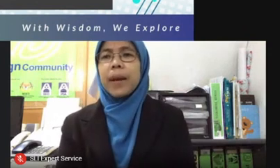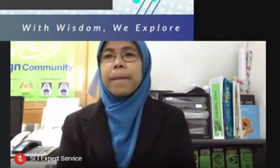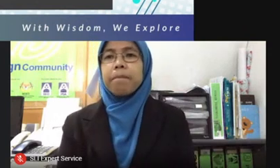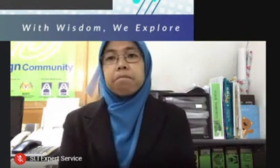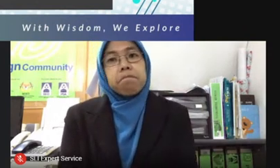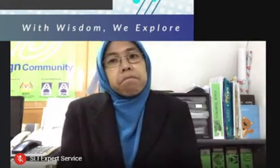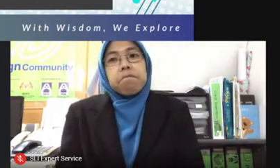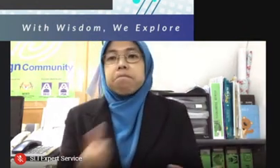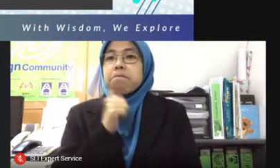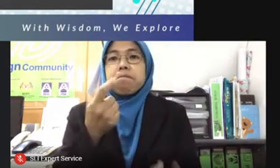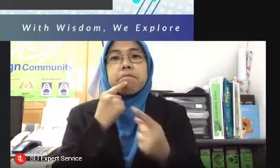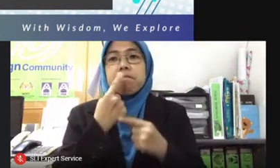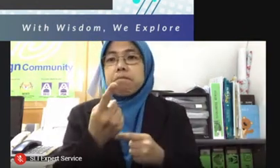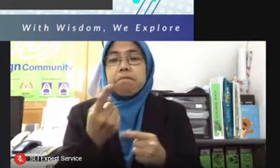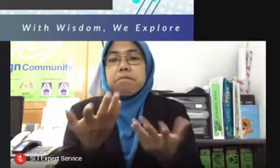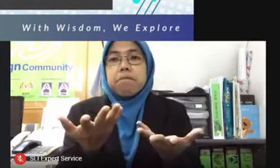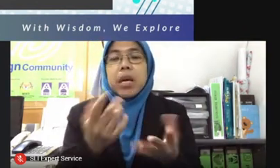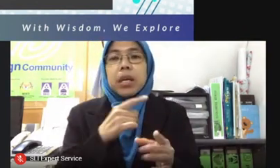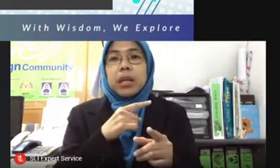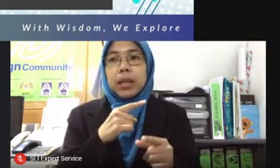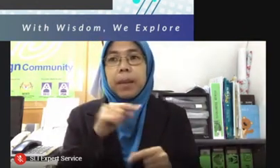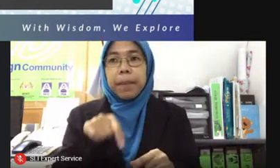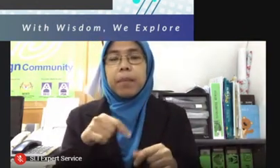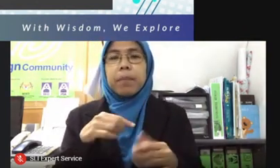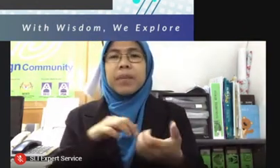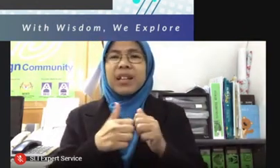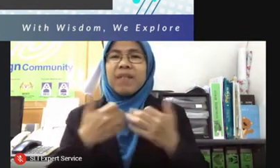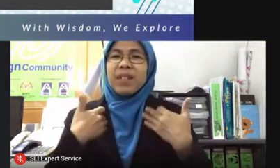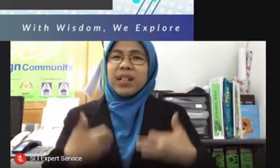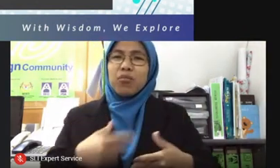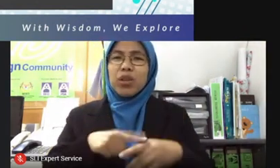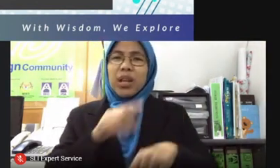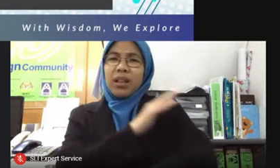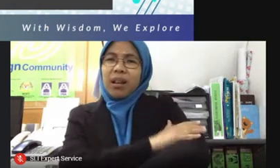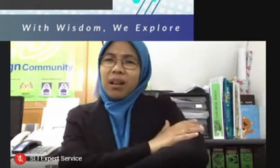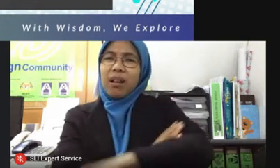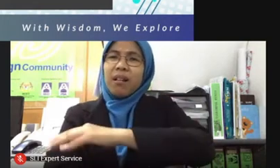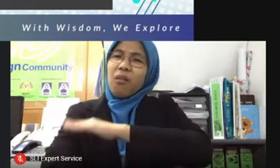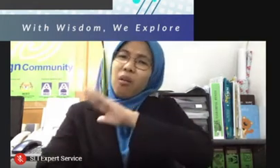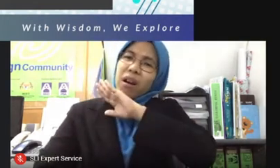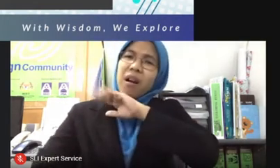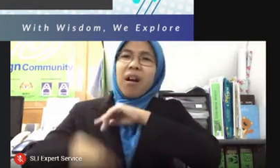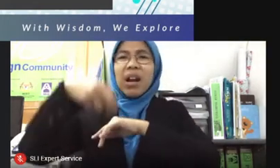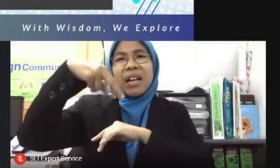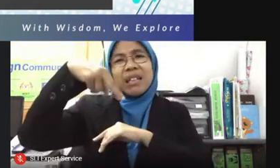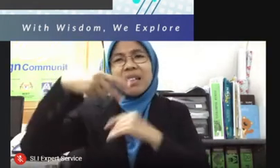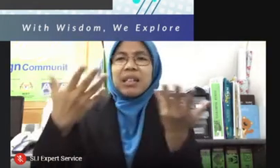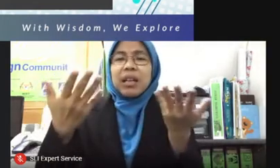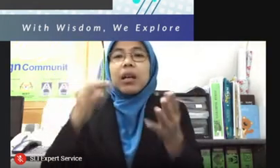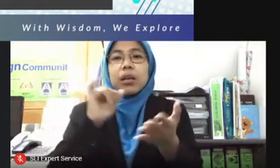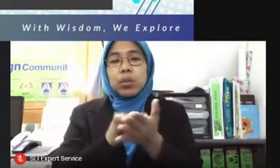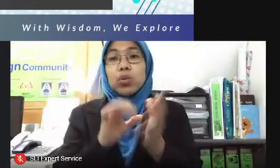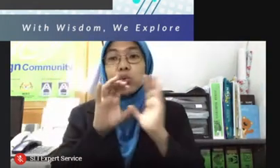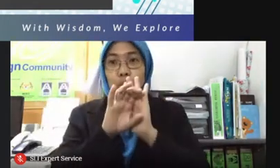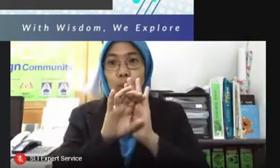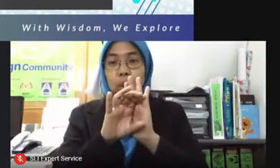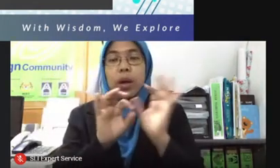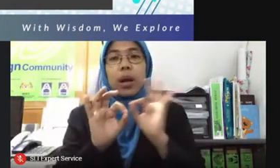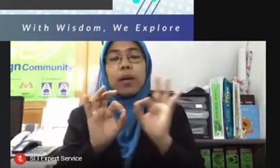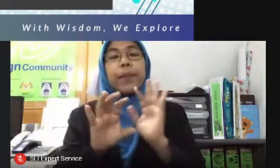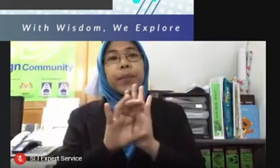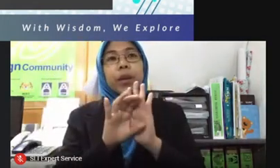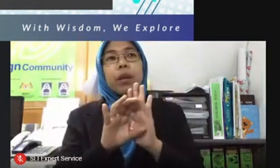Tidak dinyatakan di sini. Sekiranya kalau fizikal mungkin tangan ataupun kaki. Okay, contohnya katakanlah